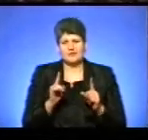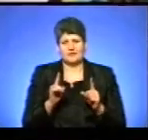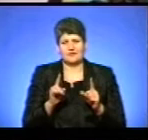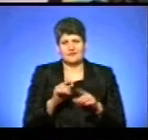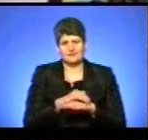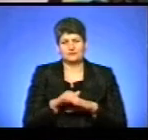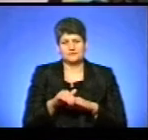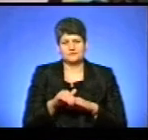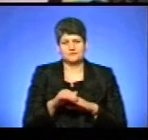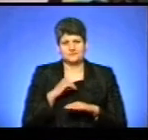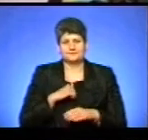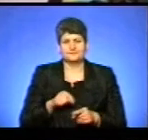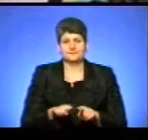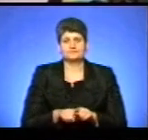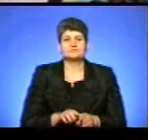цього слова.